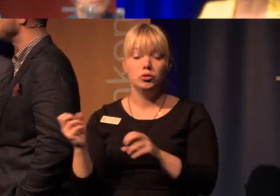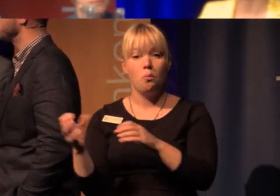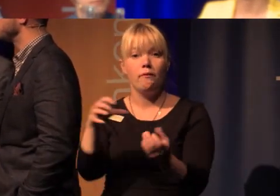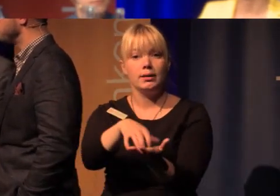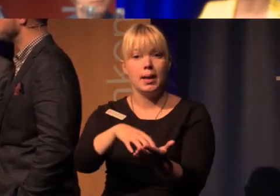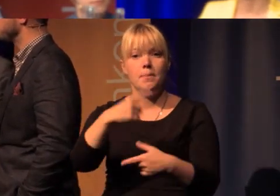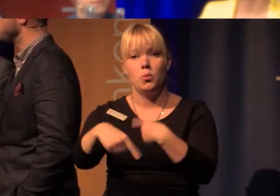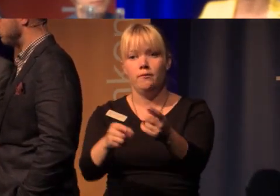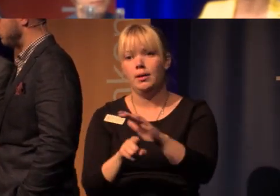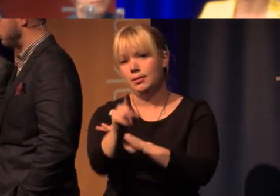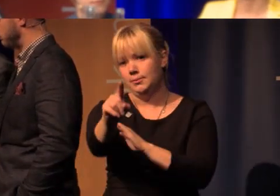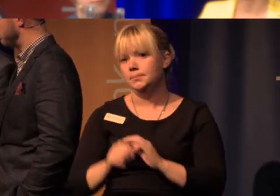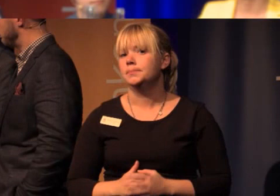Tack.